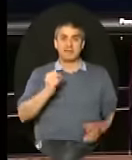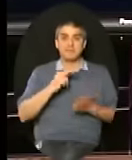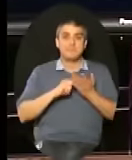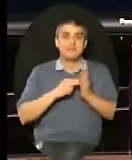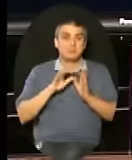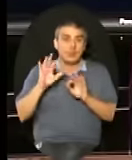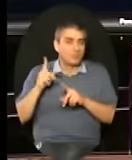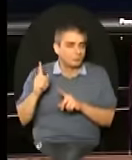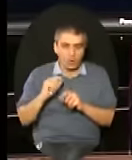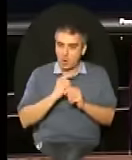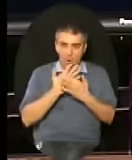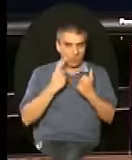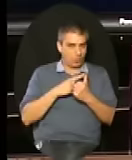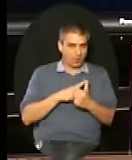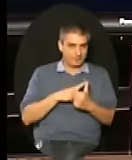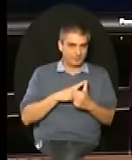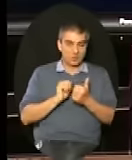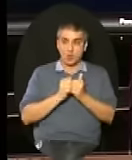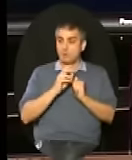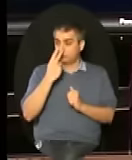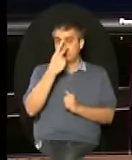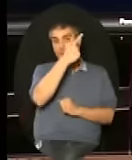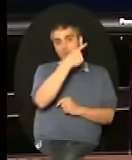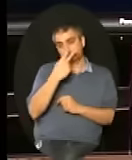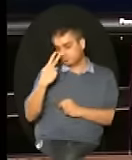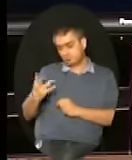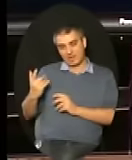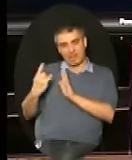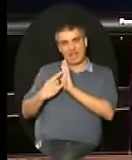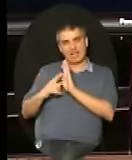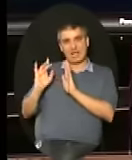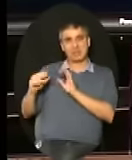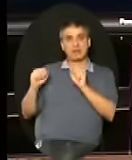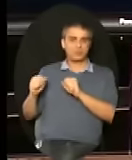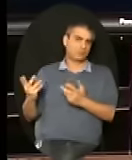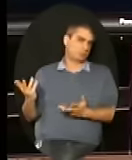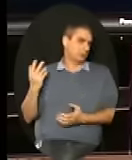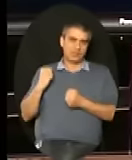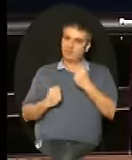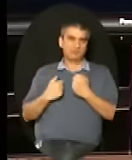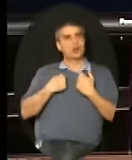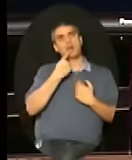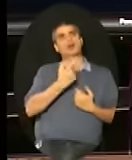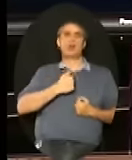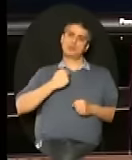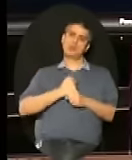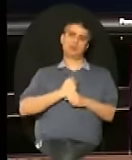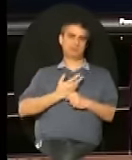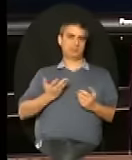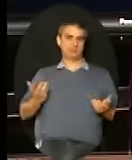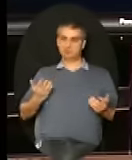של הממשלה או לא ברורה, או שמה שרואים בחוץ זה את החקיקה האנטי-דמוקרטית, מאוד קשה ללכת ולהגיד שאני עושה את